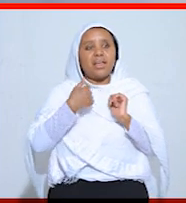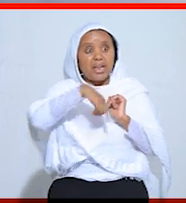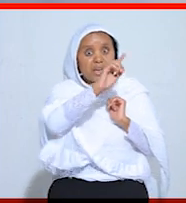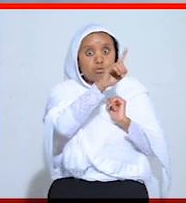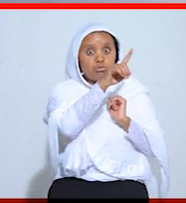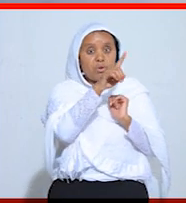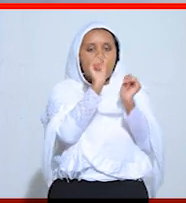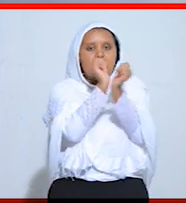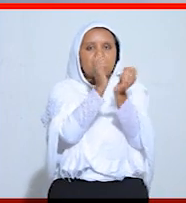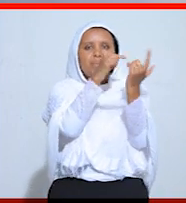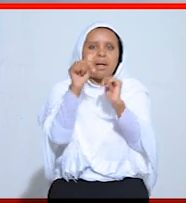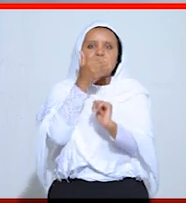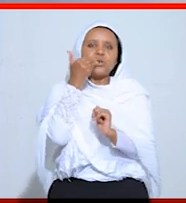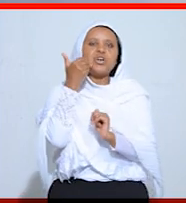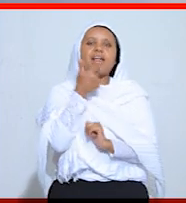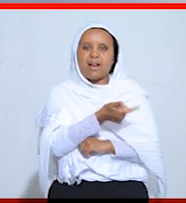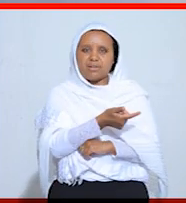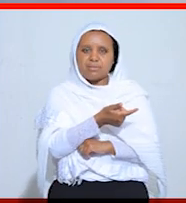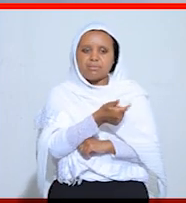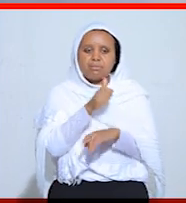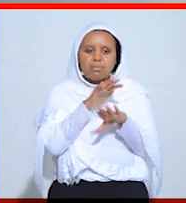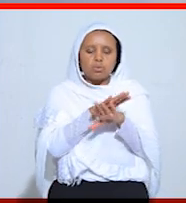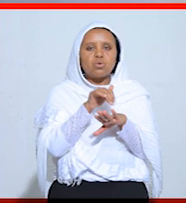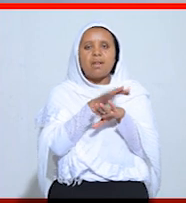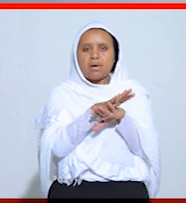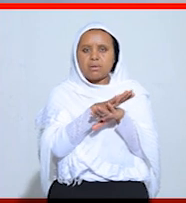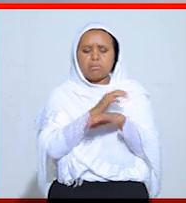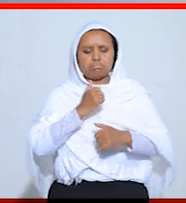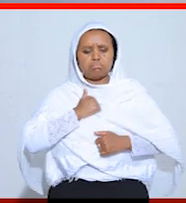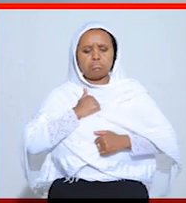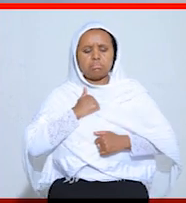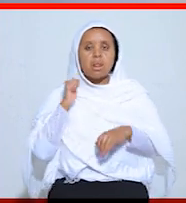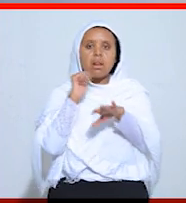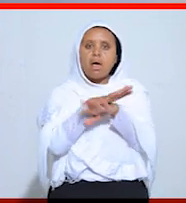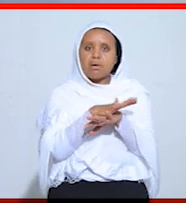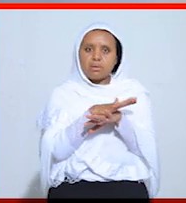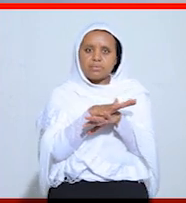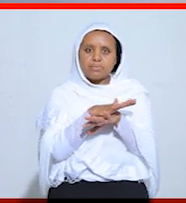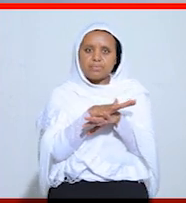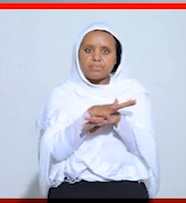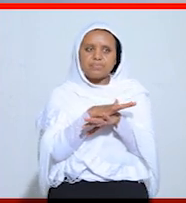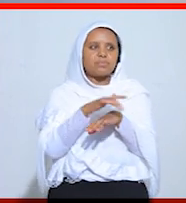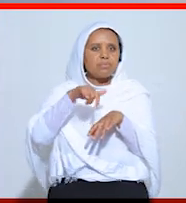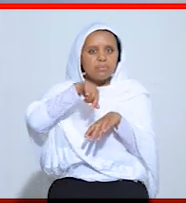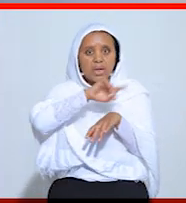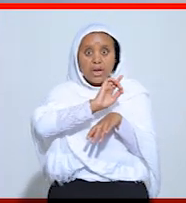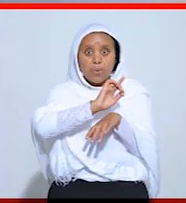ሄደን እሱን አስረን ብናመጣው ይሻላል አለው። መልእክተኞችን ላከ፣ ወታደሮችን ላከ።